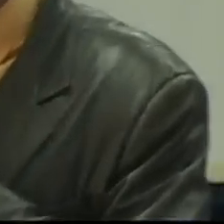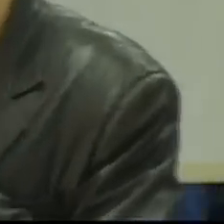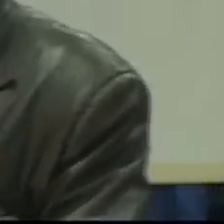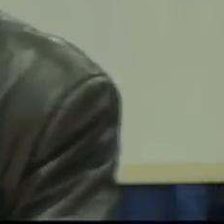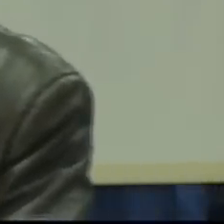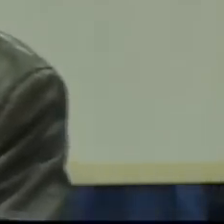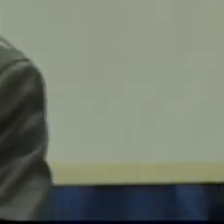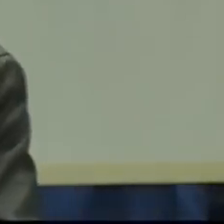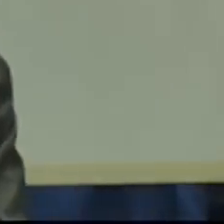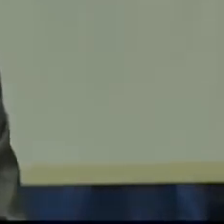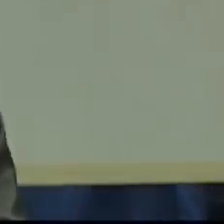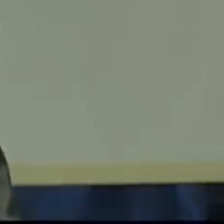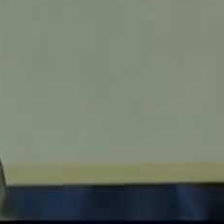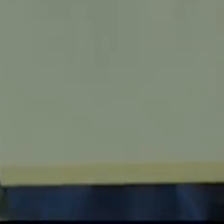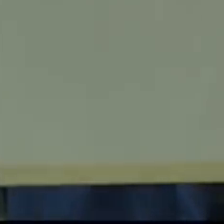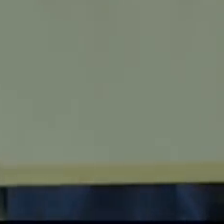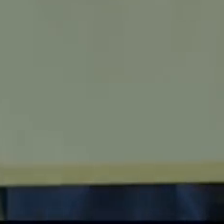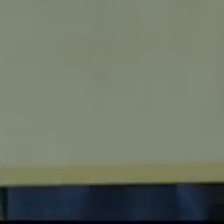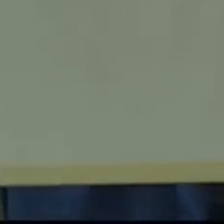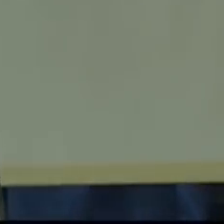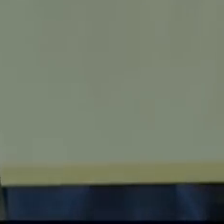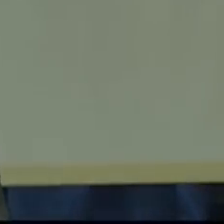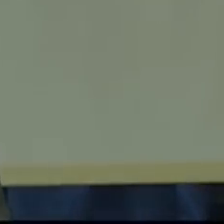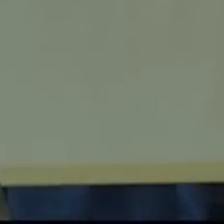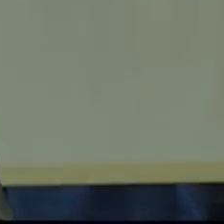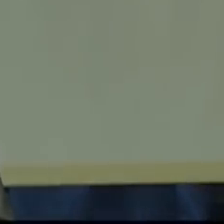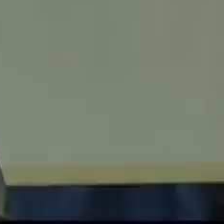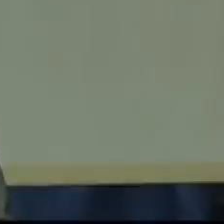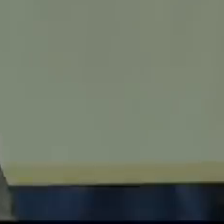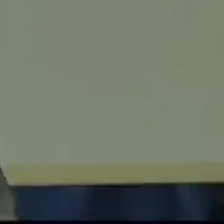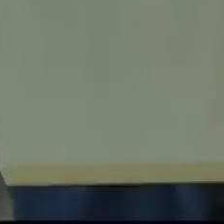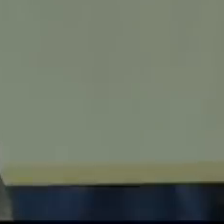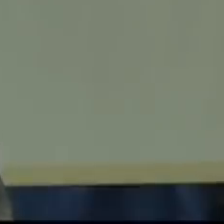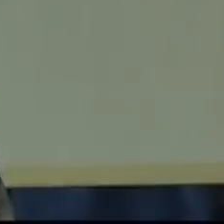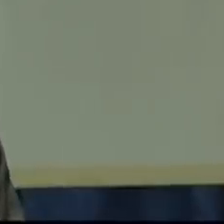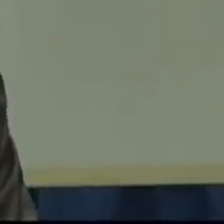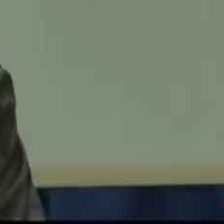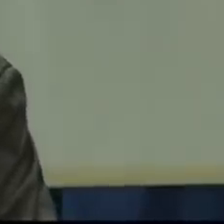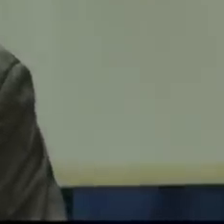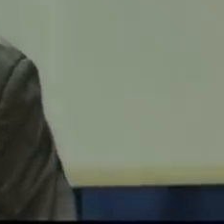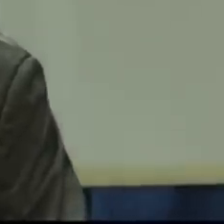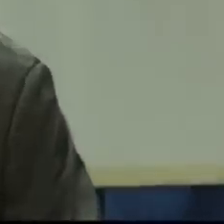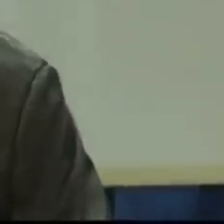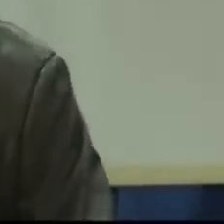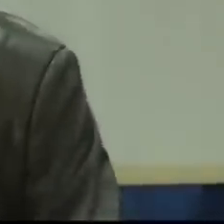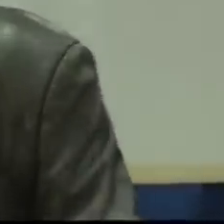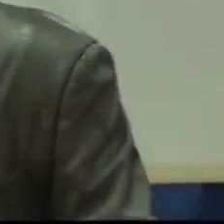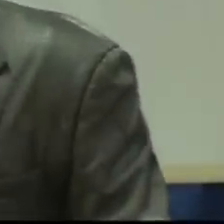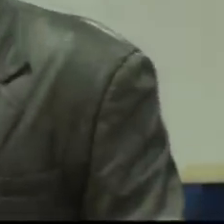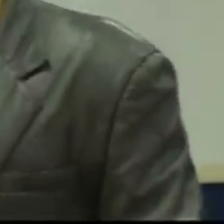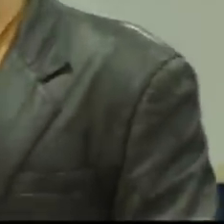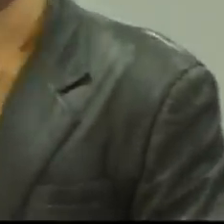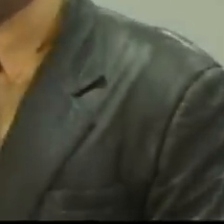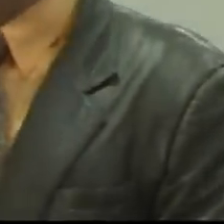по воле Твоей во имя Иисуса Христа. Благодарю Тебя, вечного, истинного, святого Бога, Творца неба и земли.